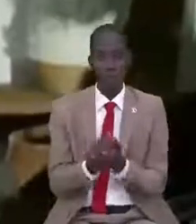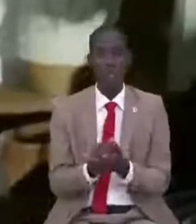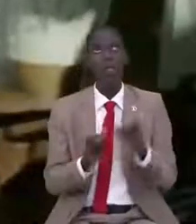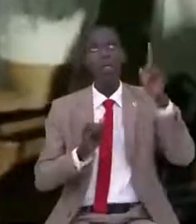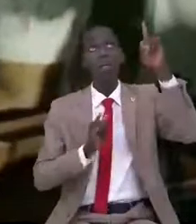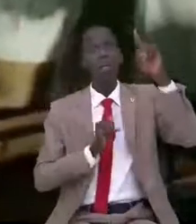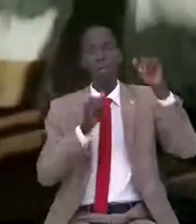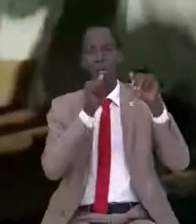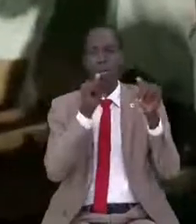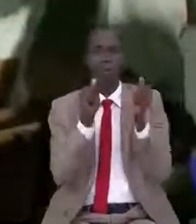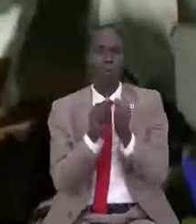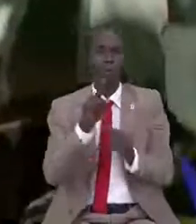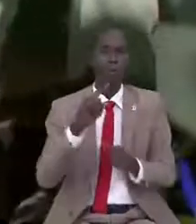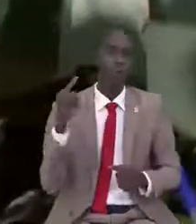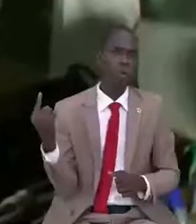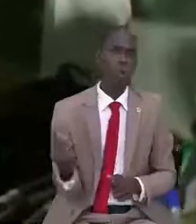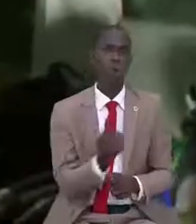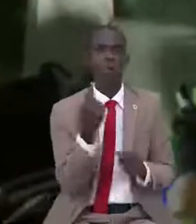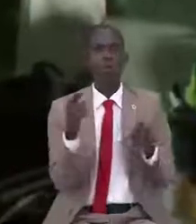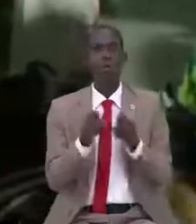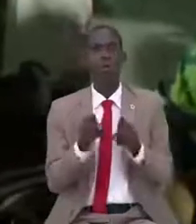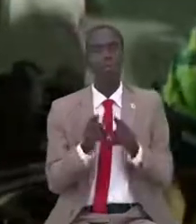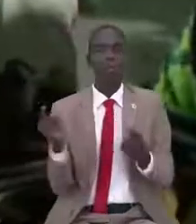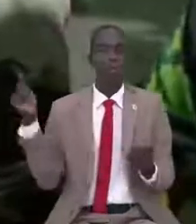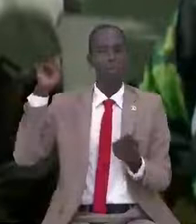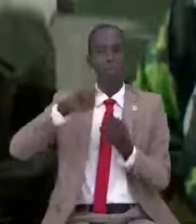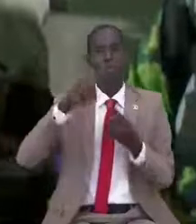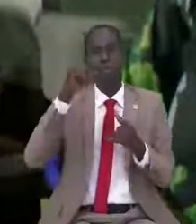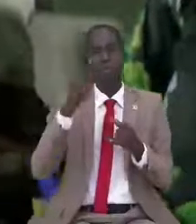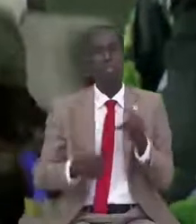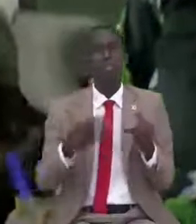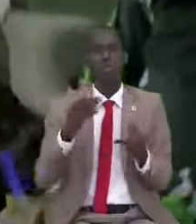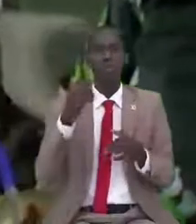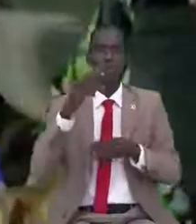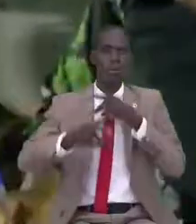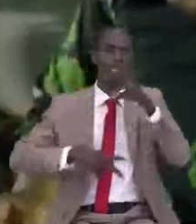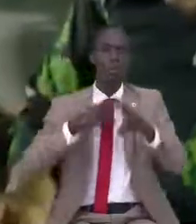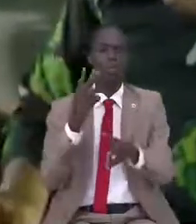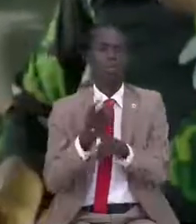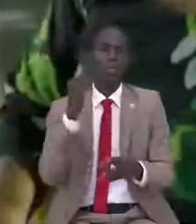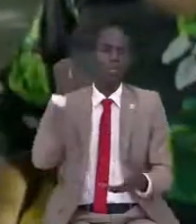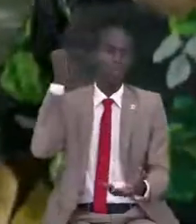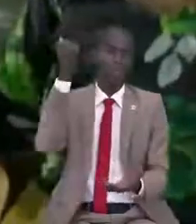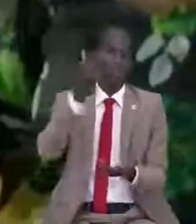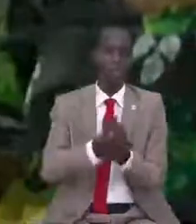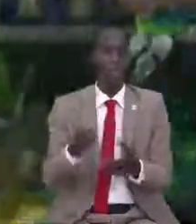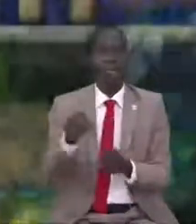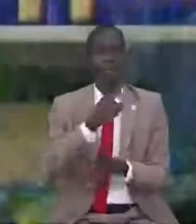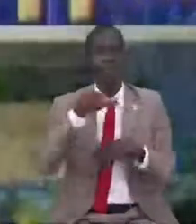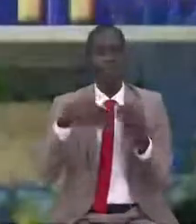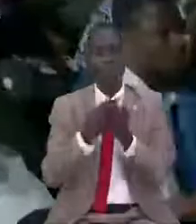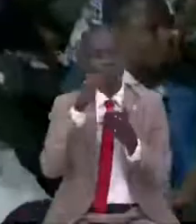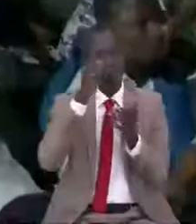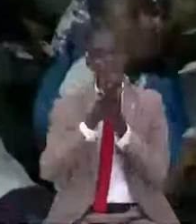avec vous tous les jours, jusqu'à la fin du monde. Et que les croyants